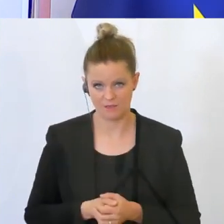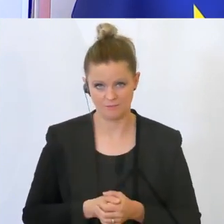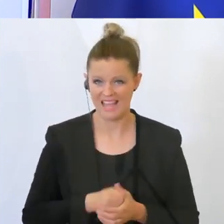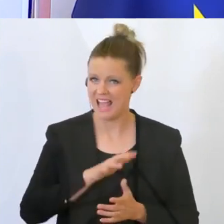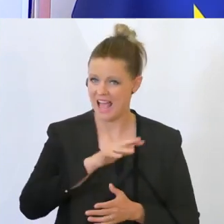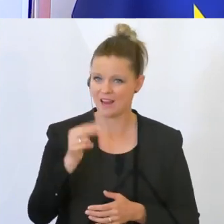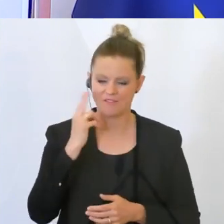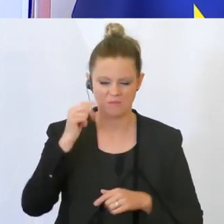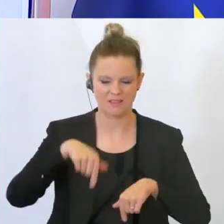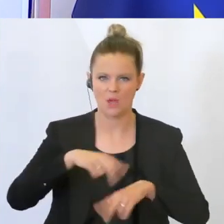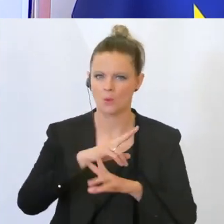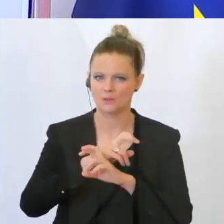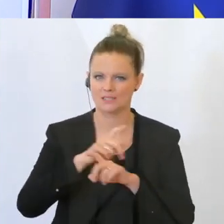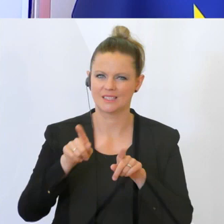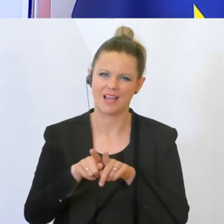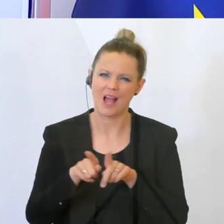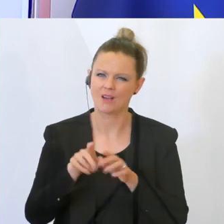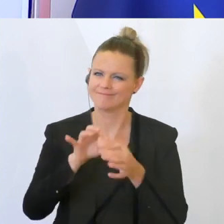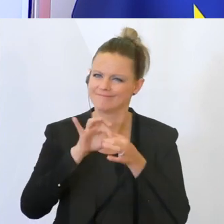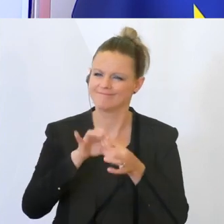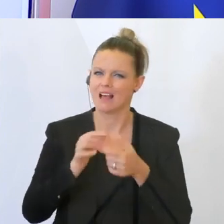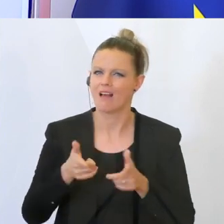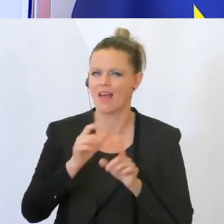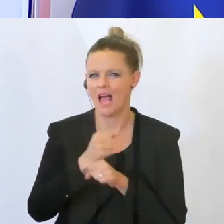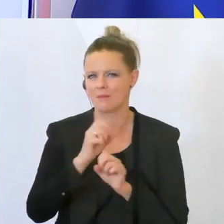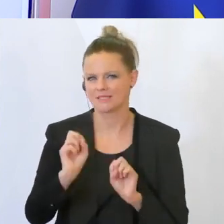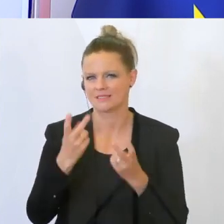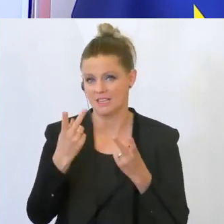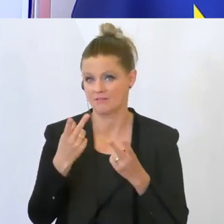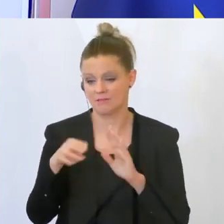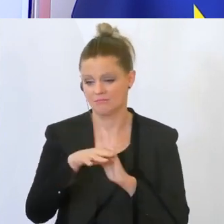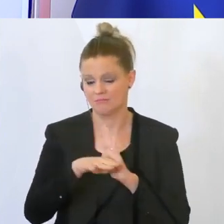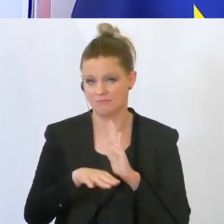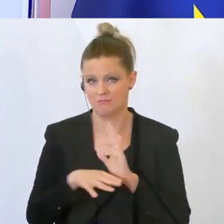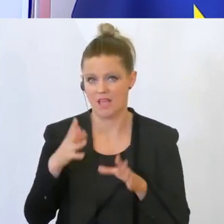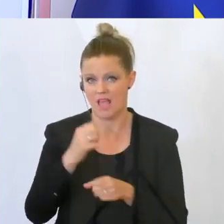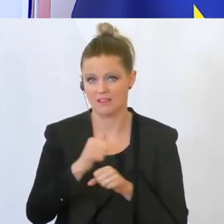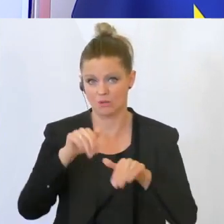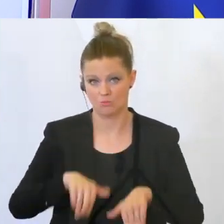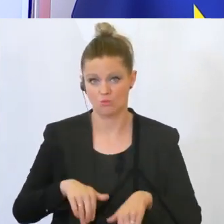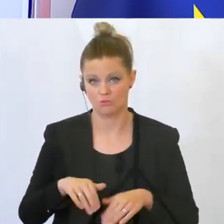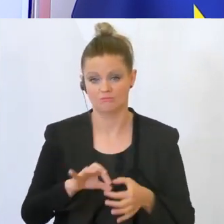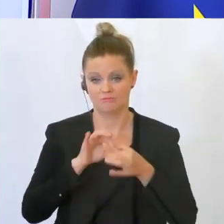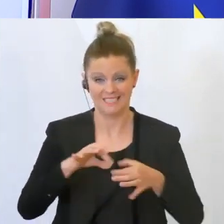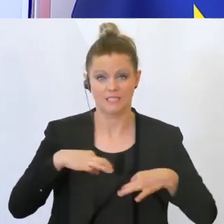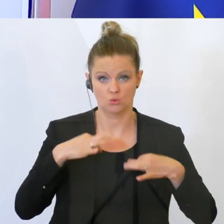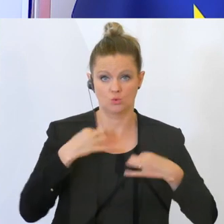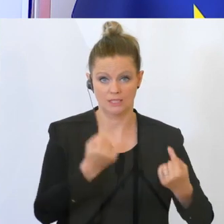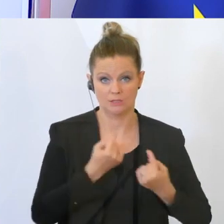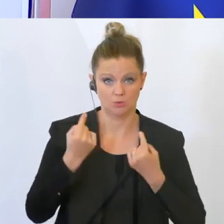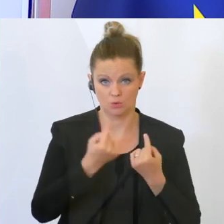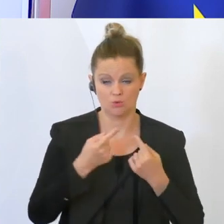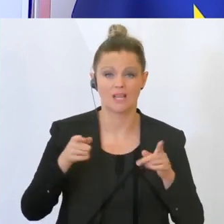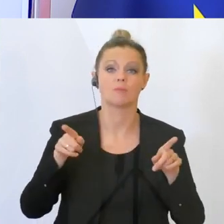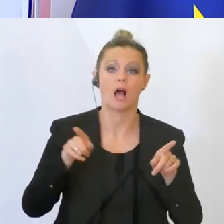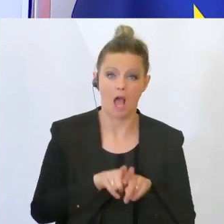alle Firmen Österreichs, so auch die Leiharbeitskräfte, die Regelungen einzuhalten, sowohl was die gesundheitliche Situation